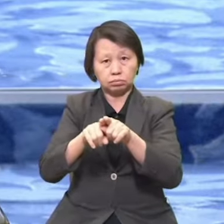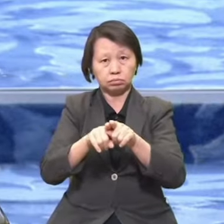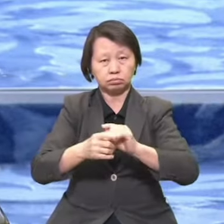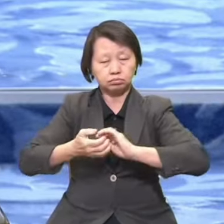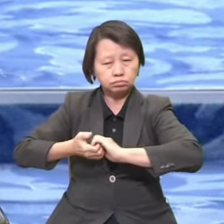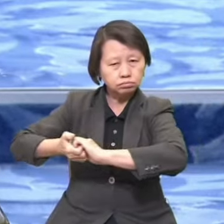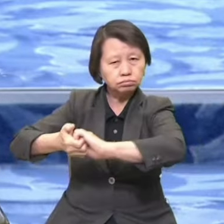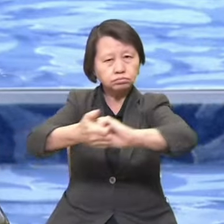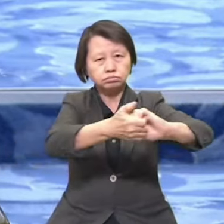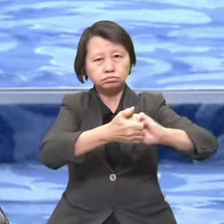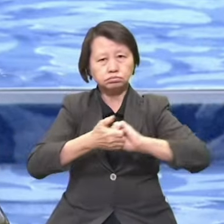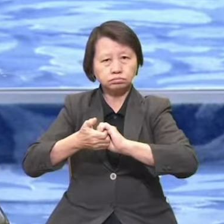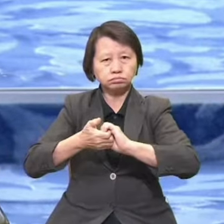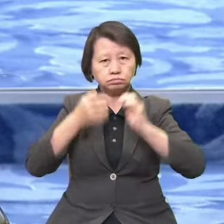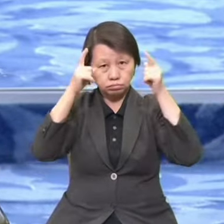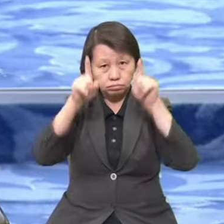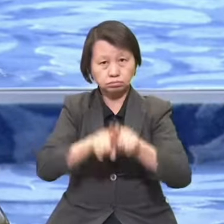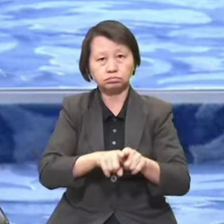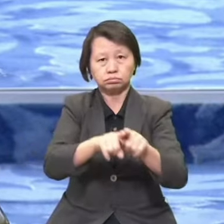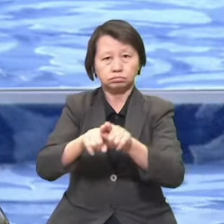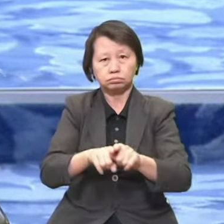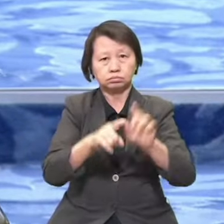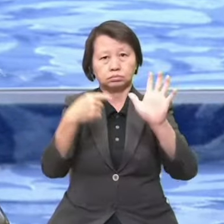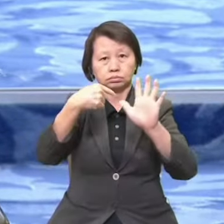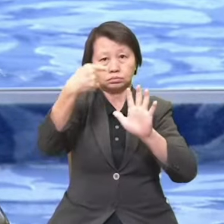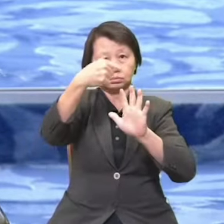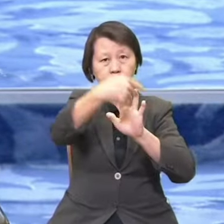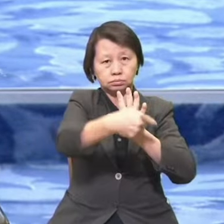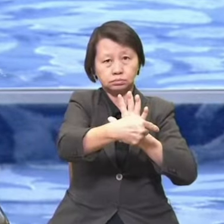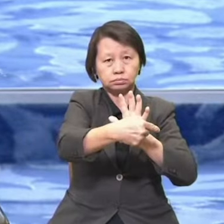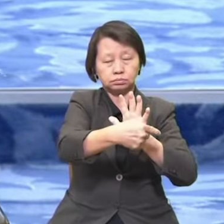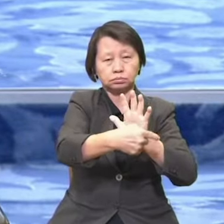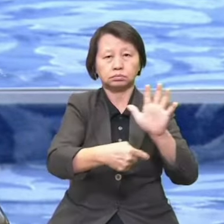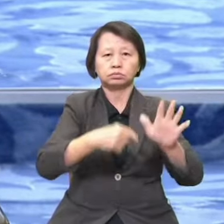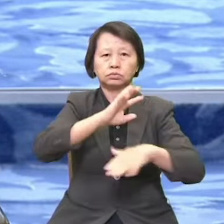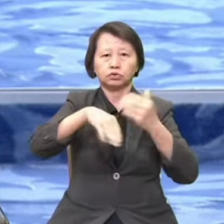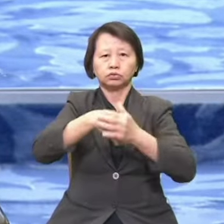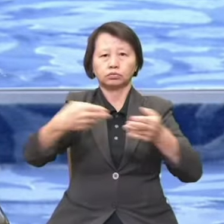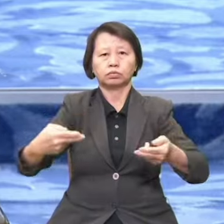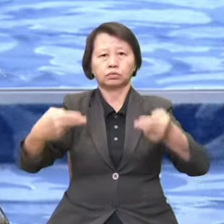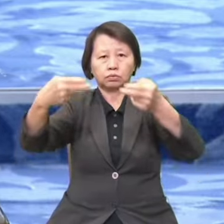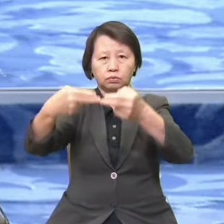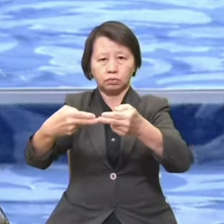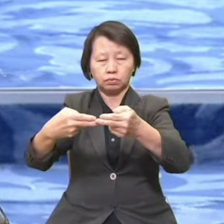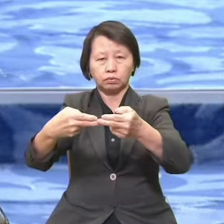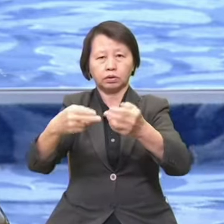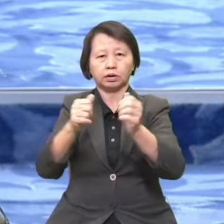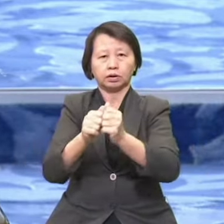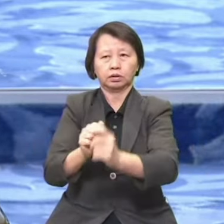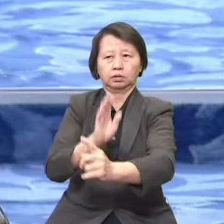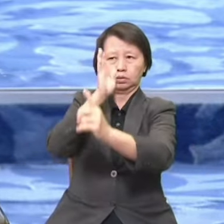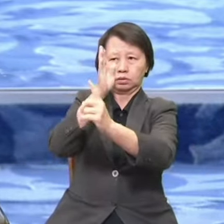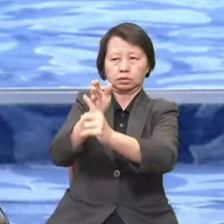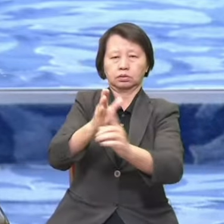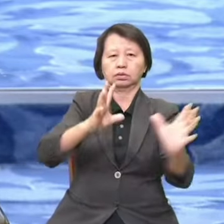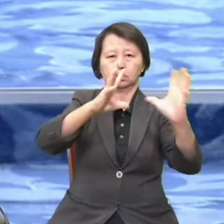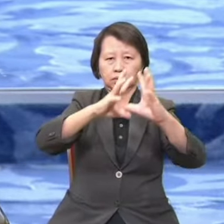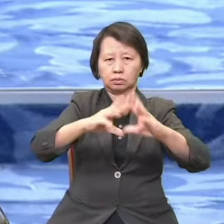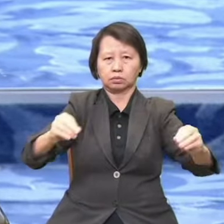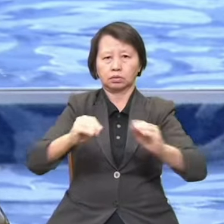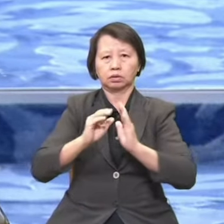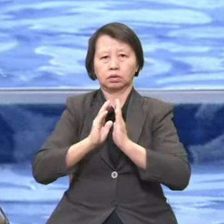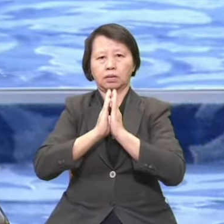muafakat konsensus lima perkara dalam semua hubungan dengan ke arah penyelesaian